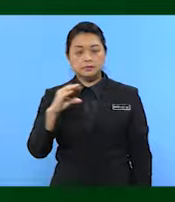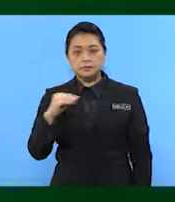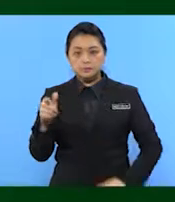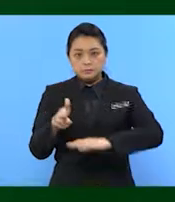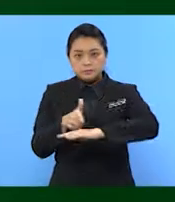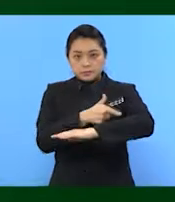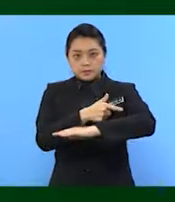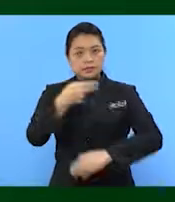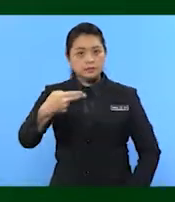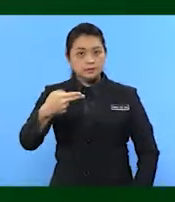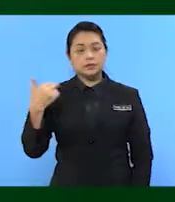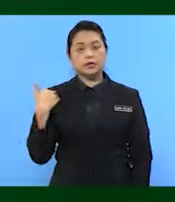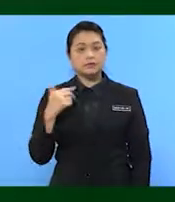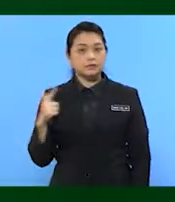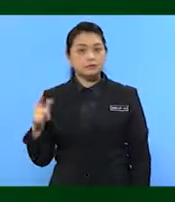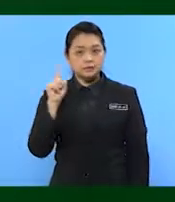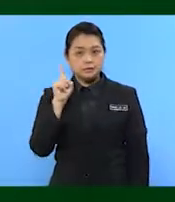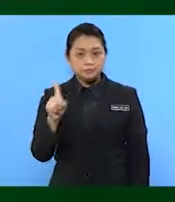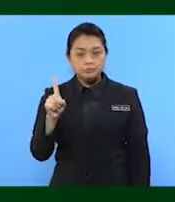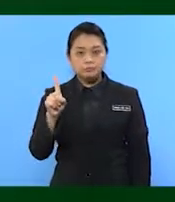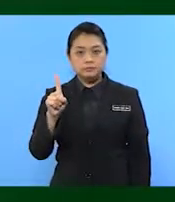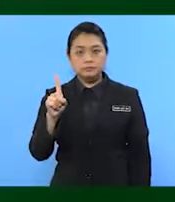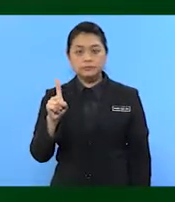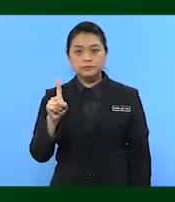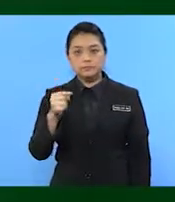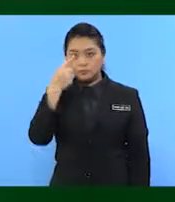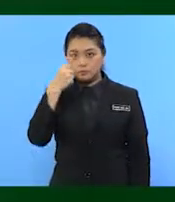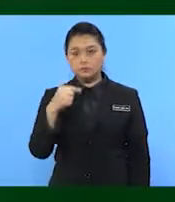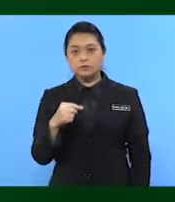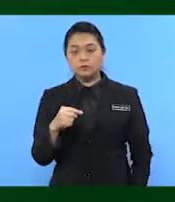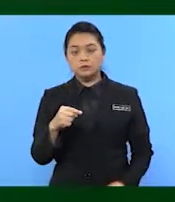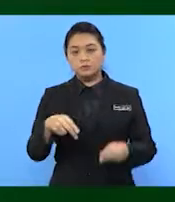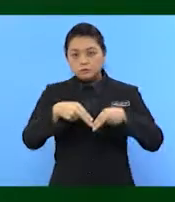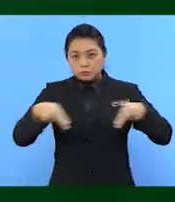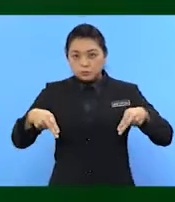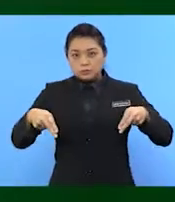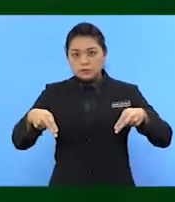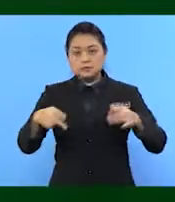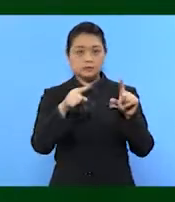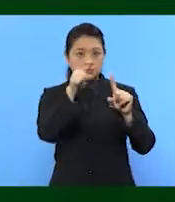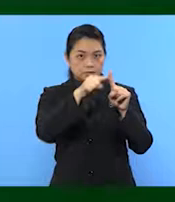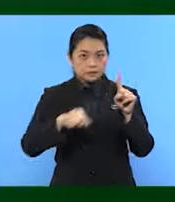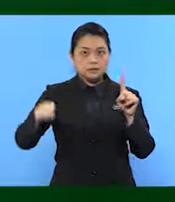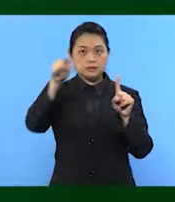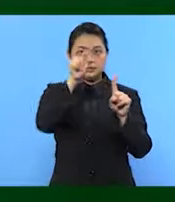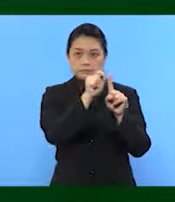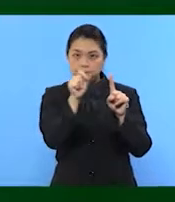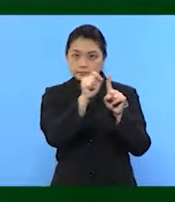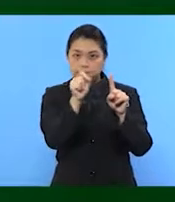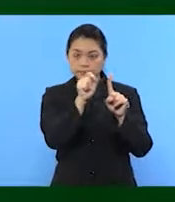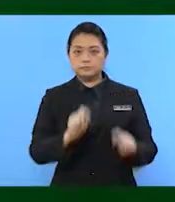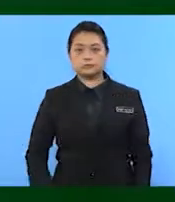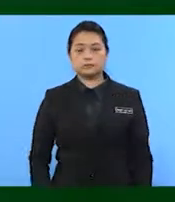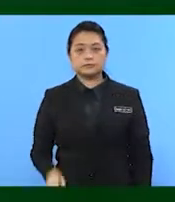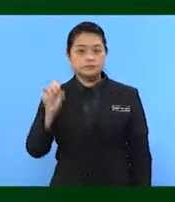panjang hipotenuse ialah satu unit, iaitu ukuran jejari bulatan unit. Sinus bagi sudut